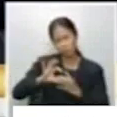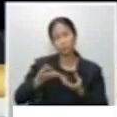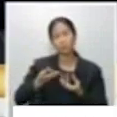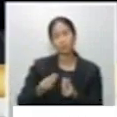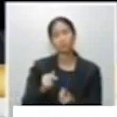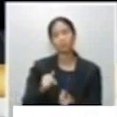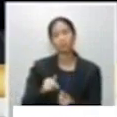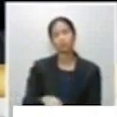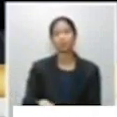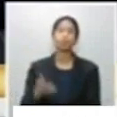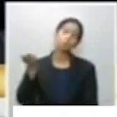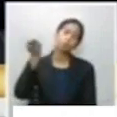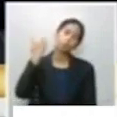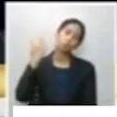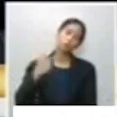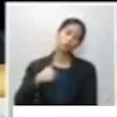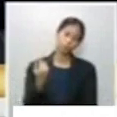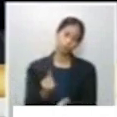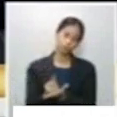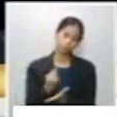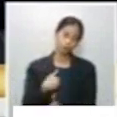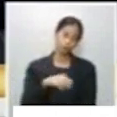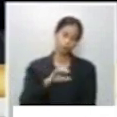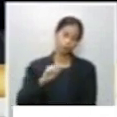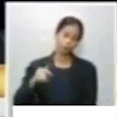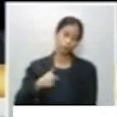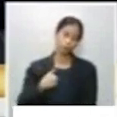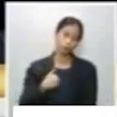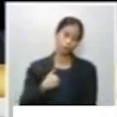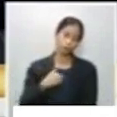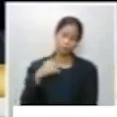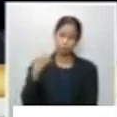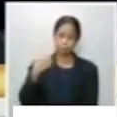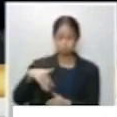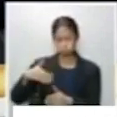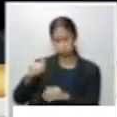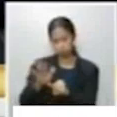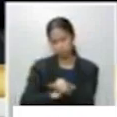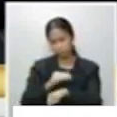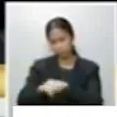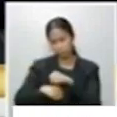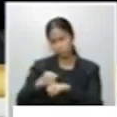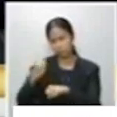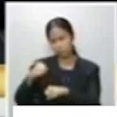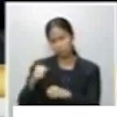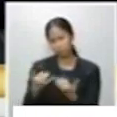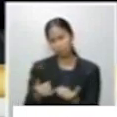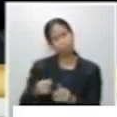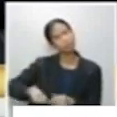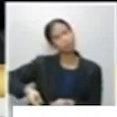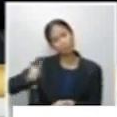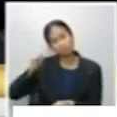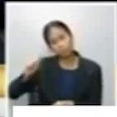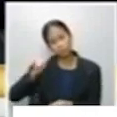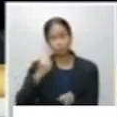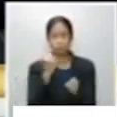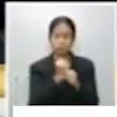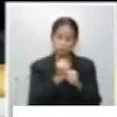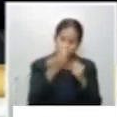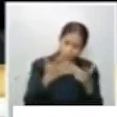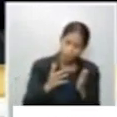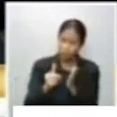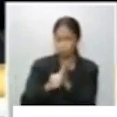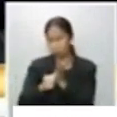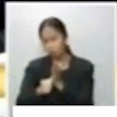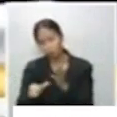ตั้งแต่ผมเป็นผู้แทนมา10กว่าปีเขายืมอำนาจไป6ปีนี่มันก็แบบนี้ท่านประธานครับทำไปแล้วก็ไม่เห็นใครแก้อะไรผ